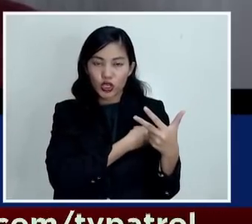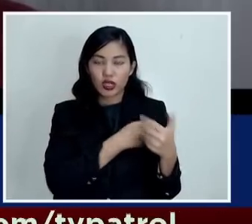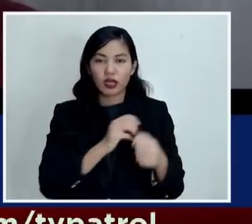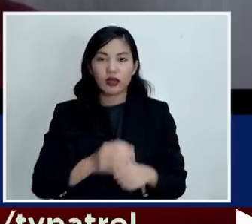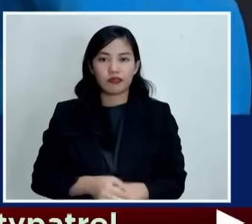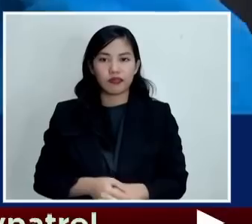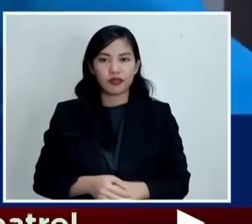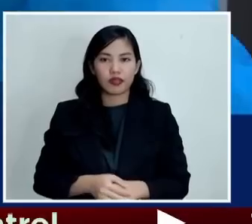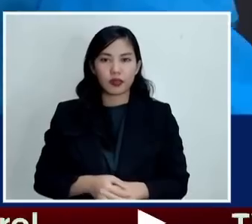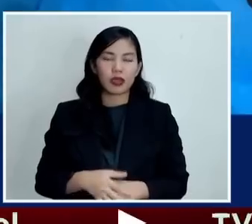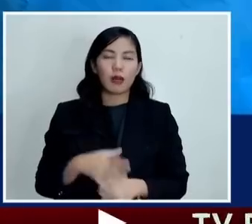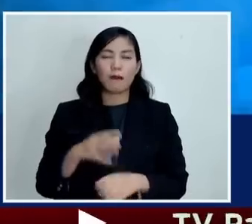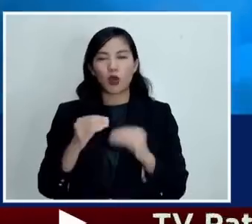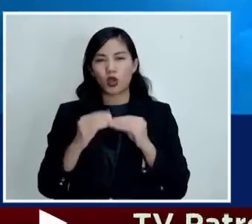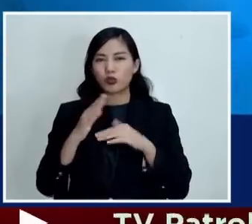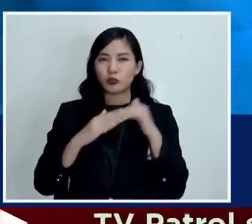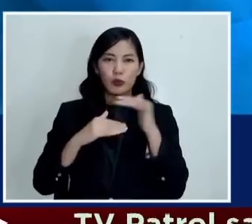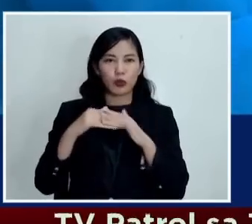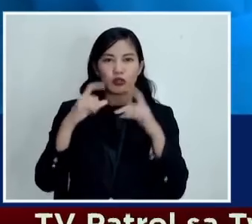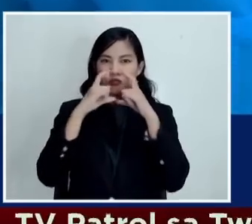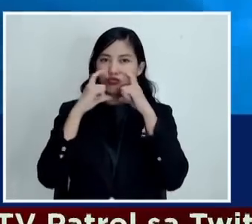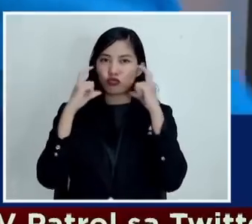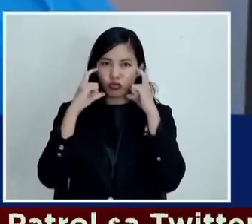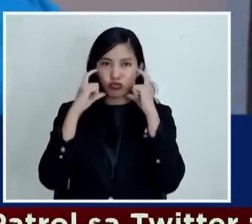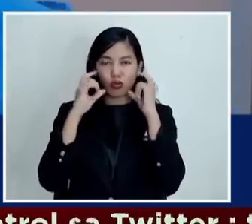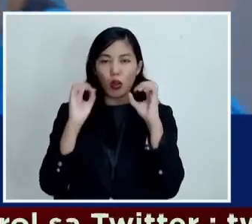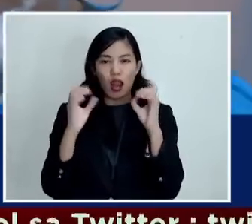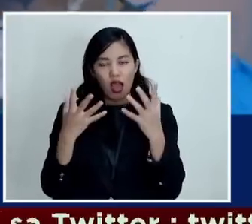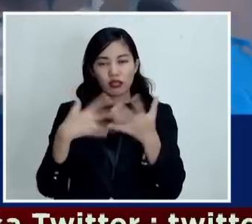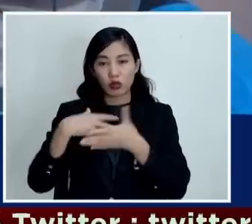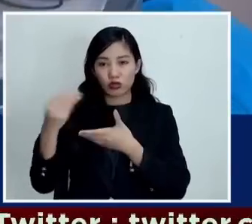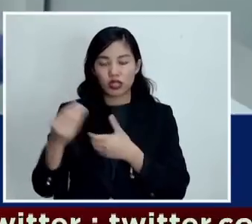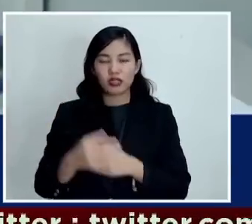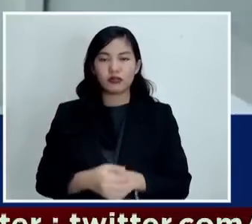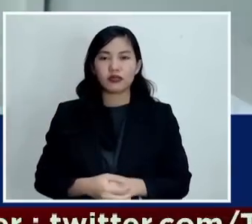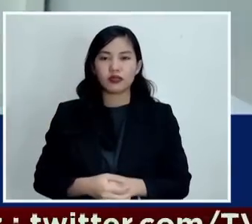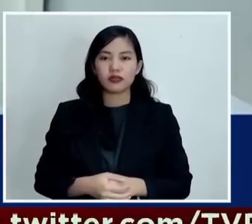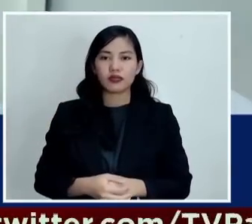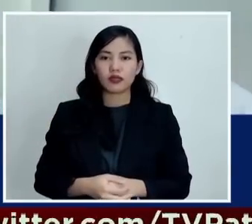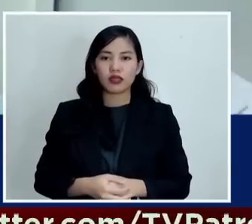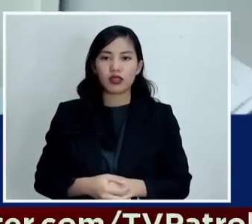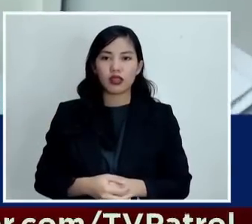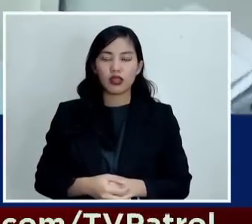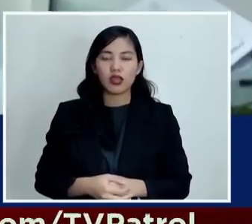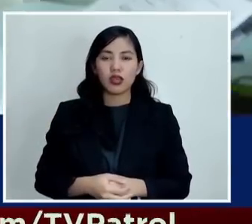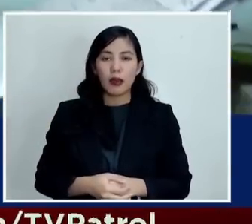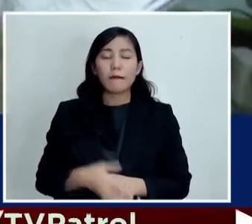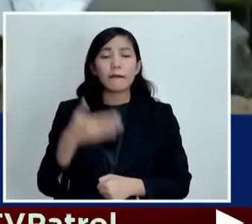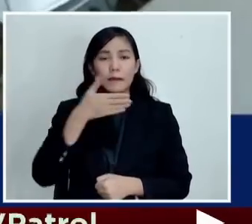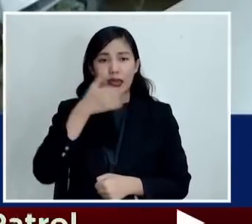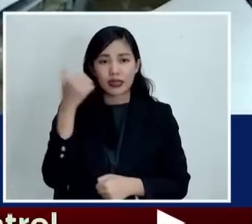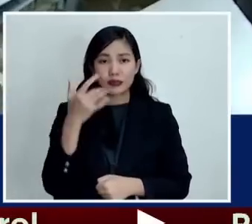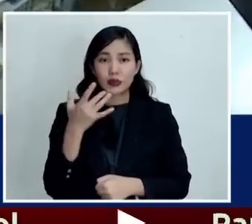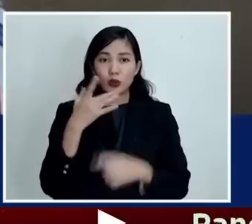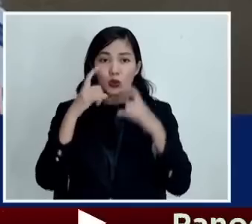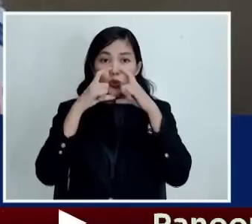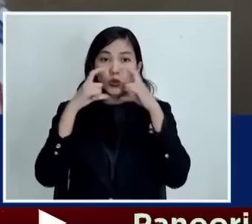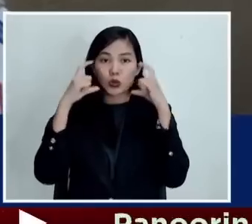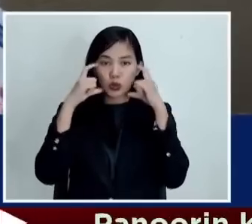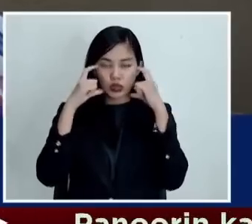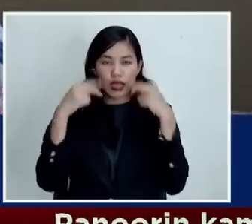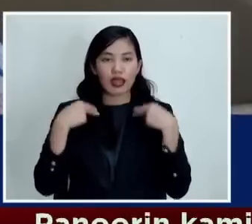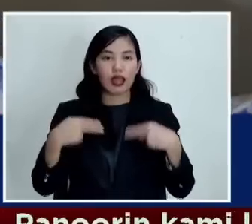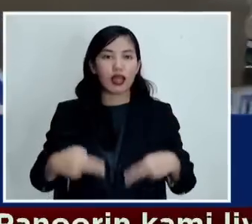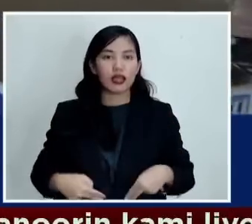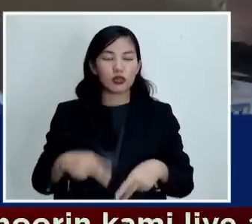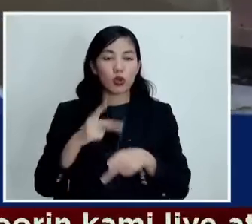face mask sa outdoor. No? Bukod dito, mainam rin na piliin pa rin isuot ang face mask ng mga healthcare worker para maiwasan